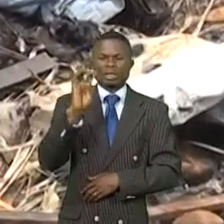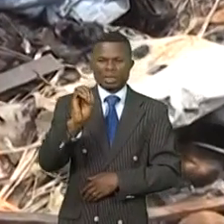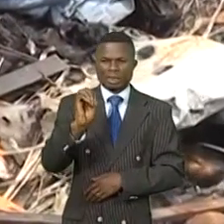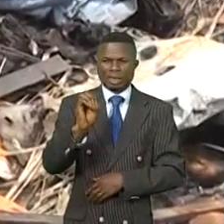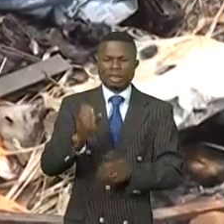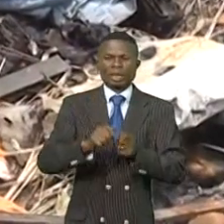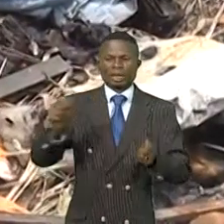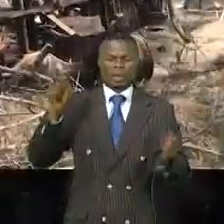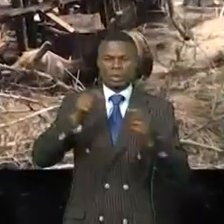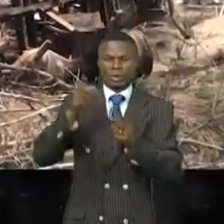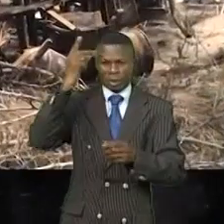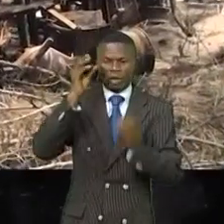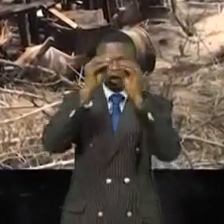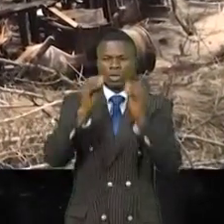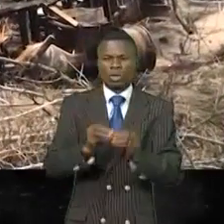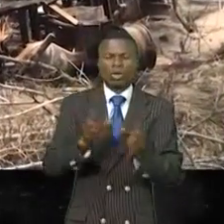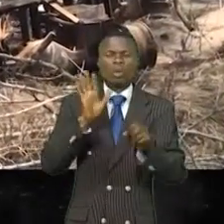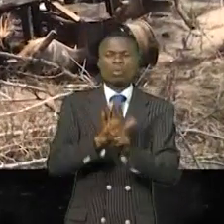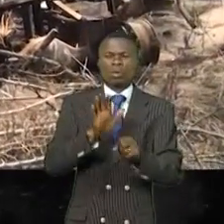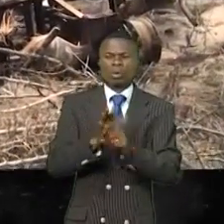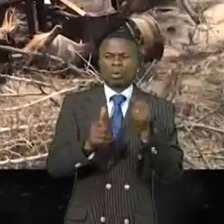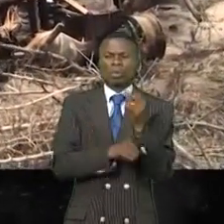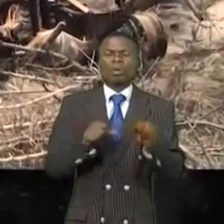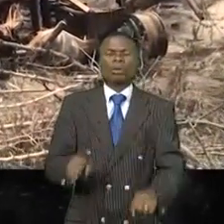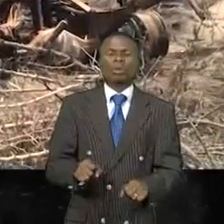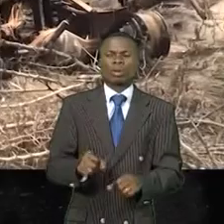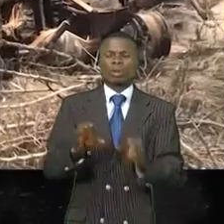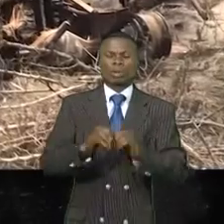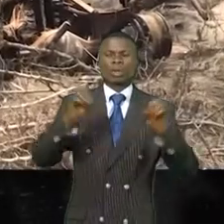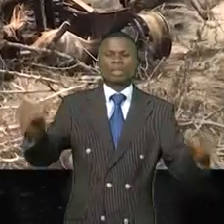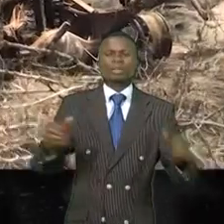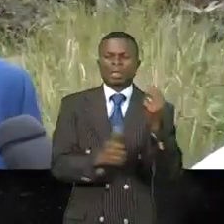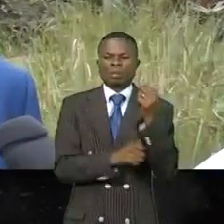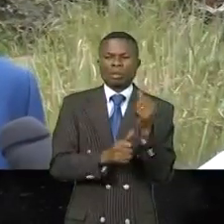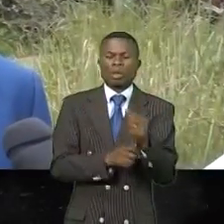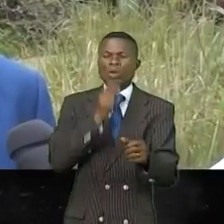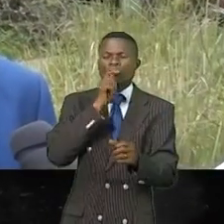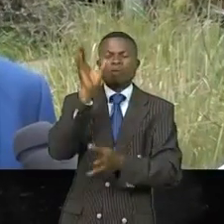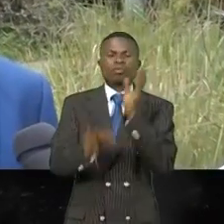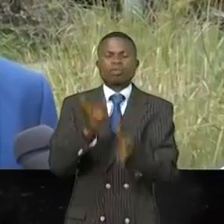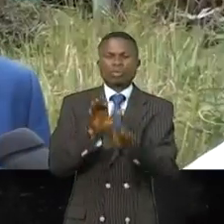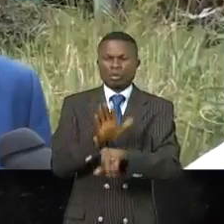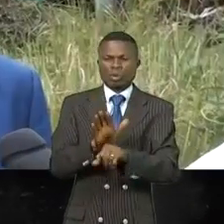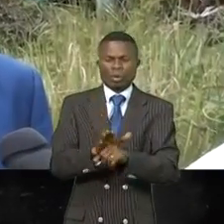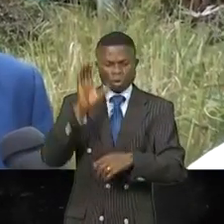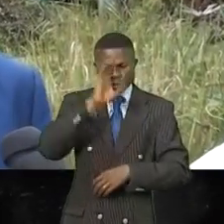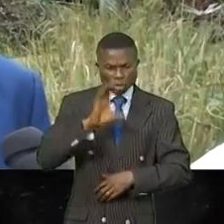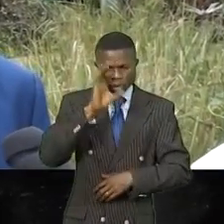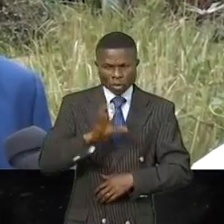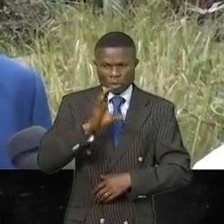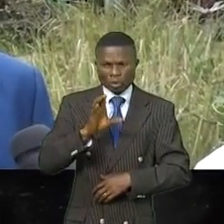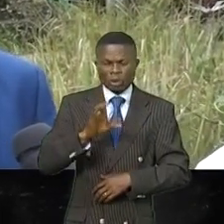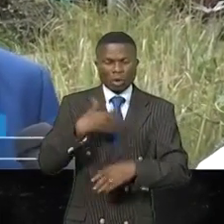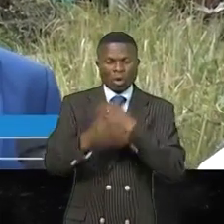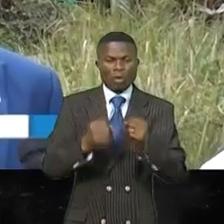bilan définitif officiel est très lourd. Il y a eu plus ou moins 50 morts calcinés. Nous nous sommes débrouillés, on a fait le